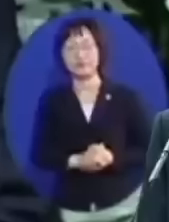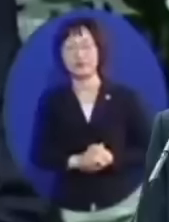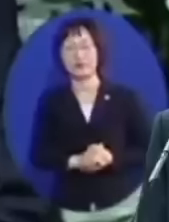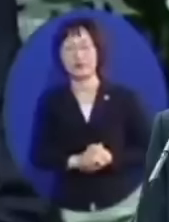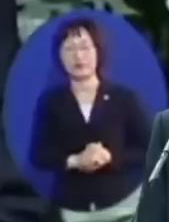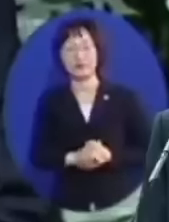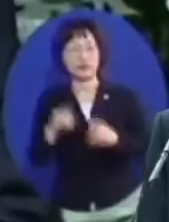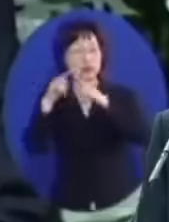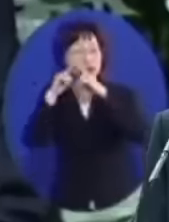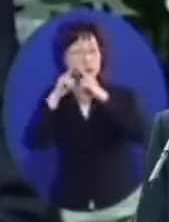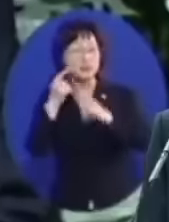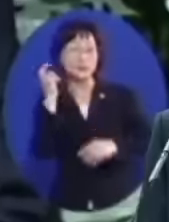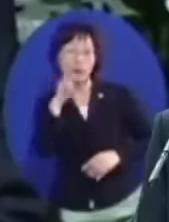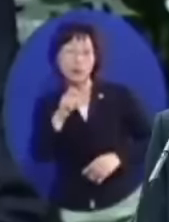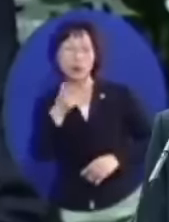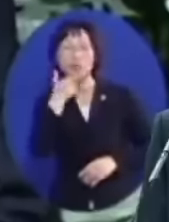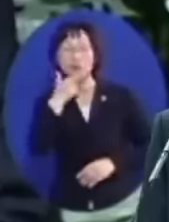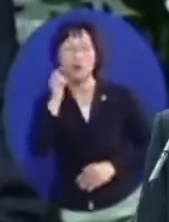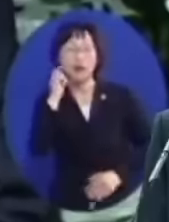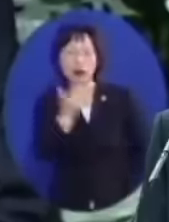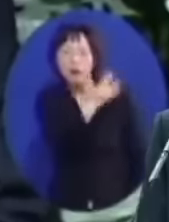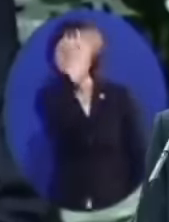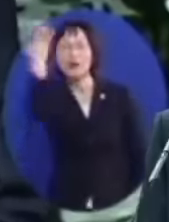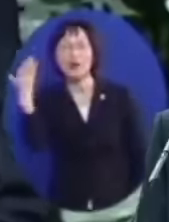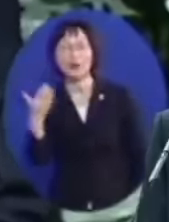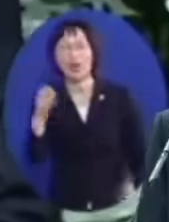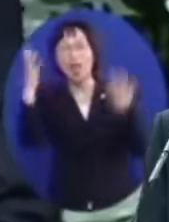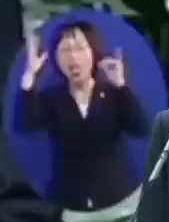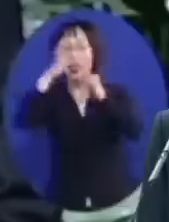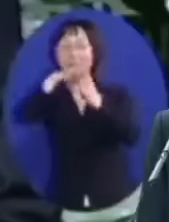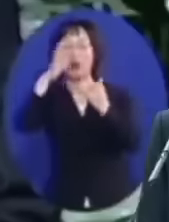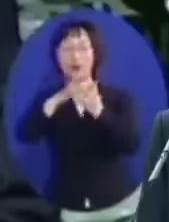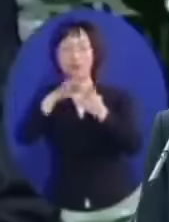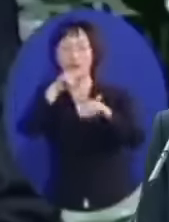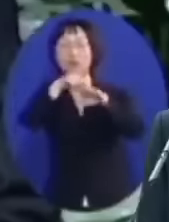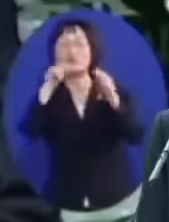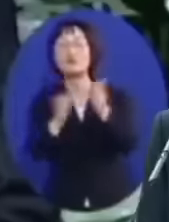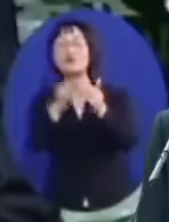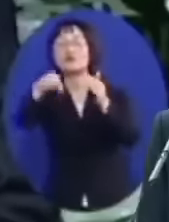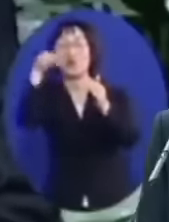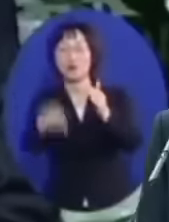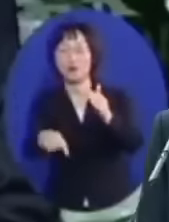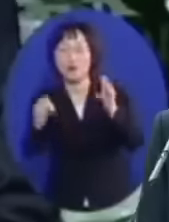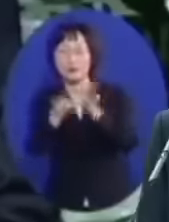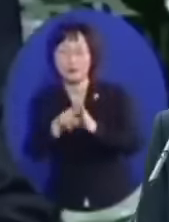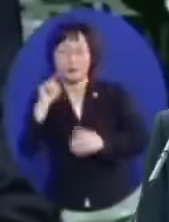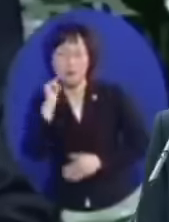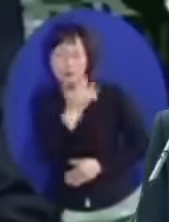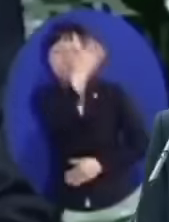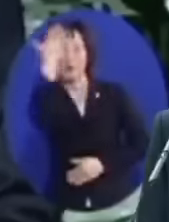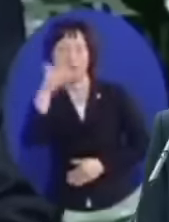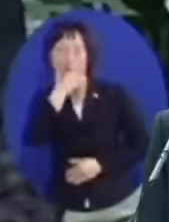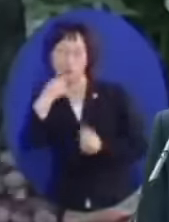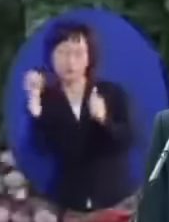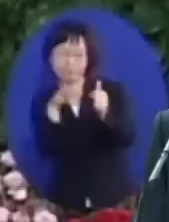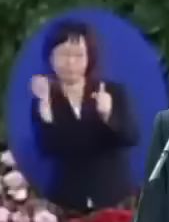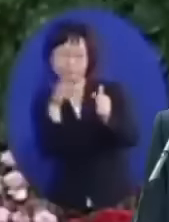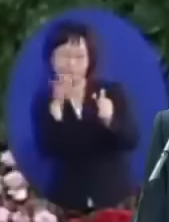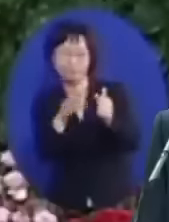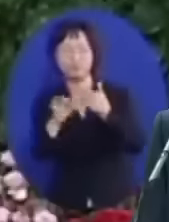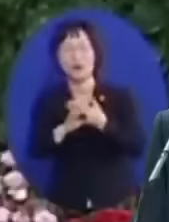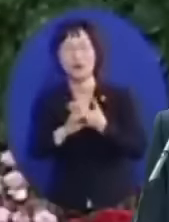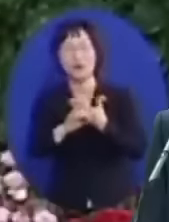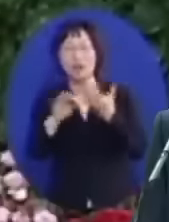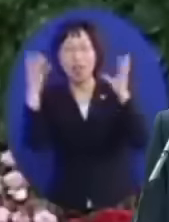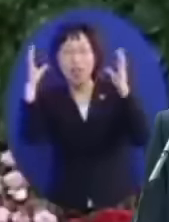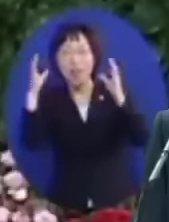흠도 없고 점도 없는 아름다운 어린이의 마음에 신앙의 아름다운 복음을 지내놓으면 어린이는